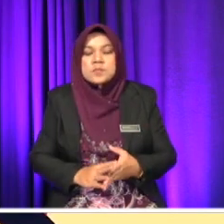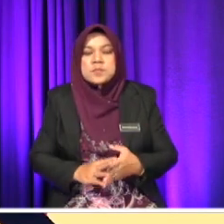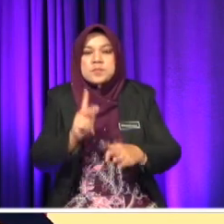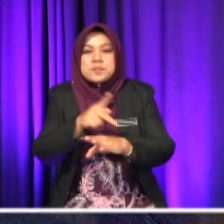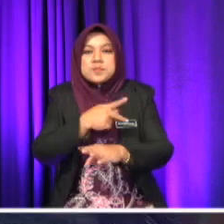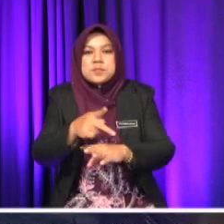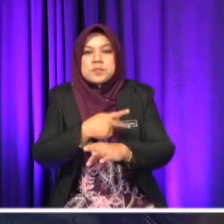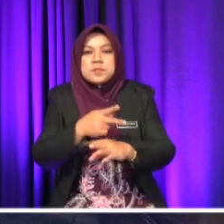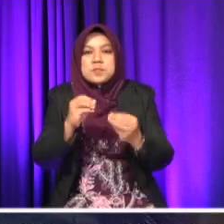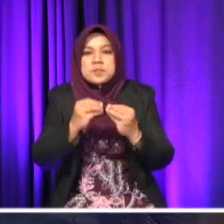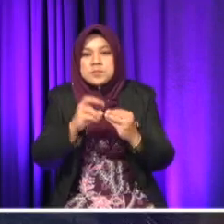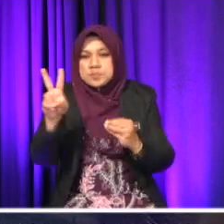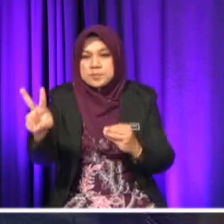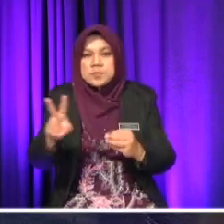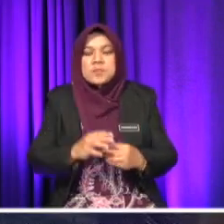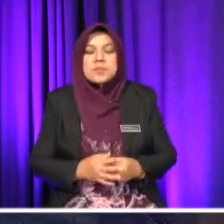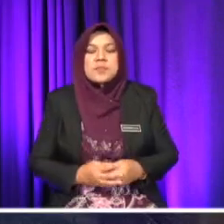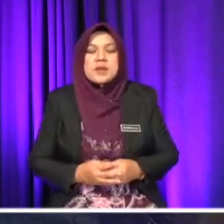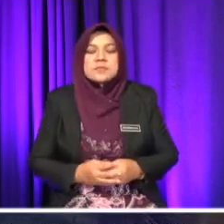bagi kumpulan